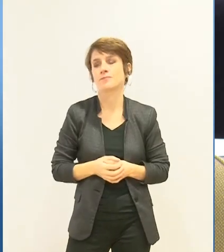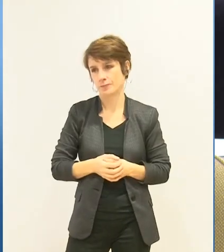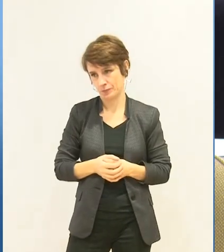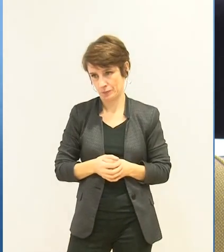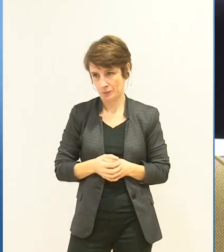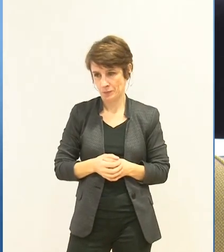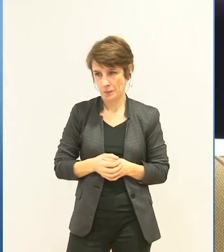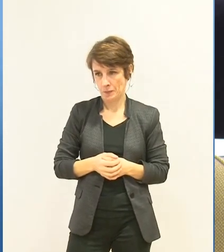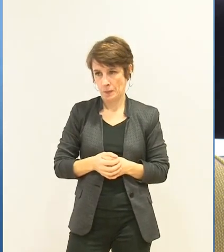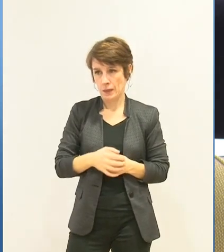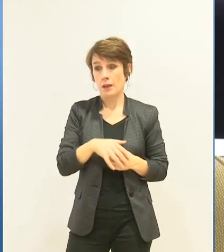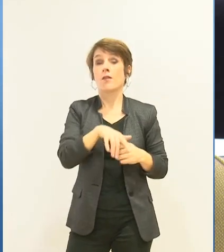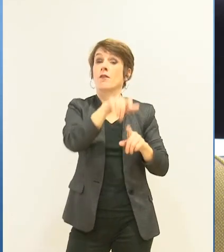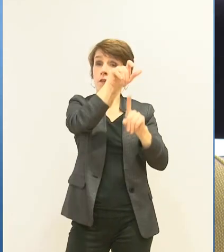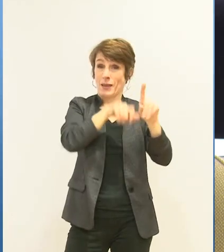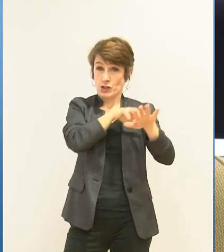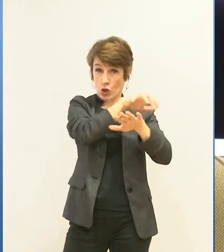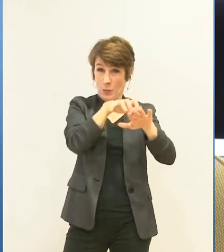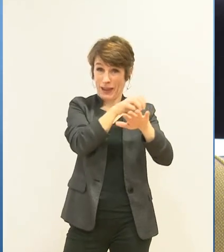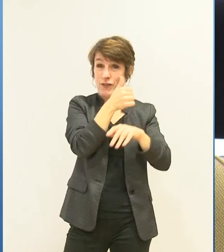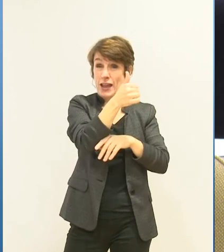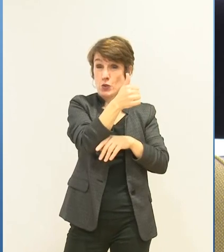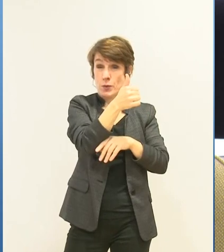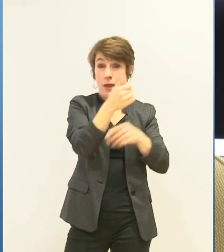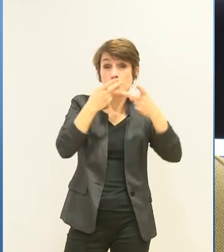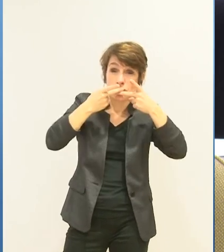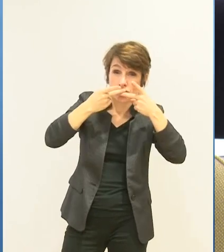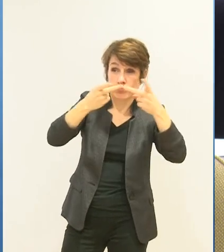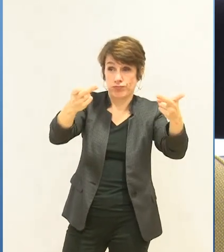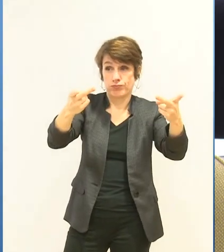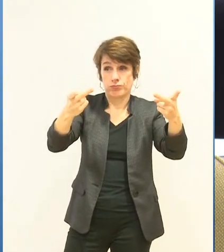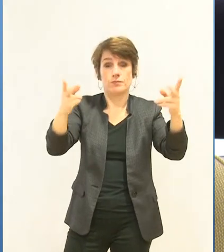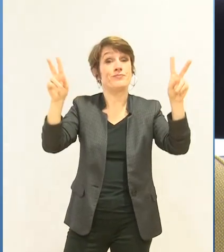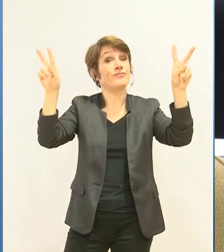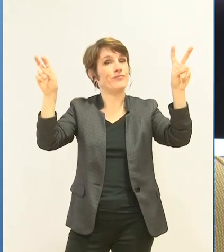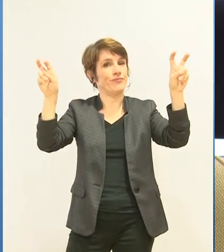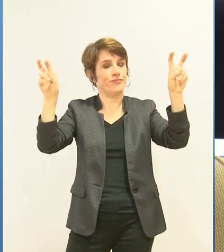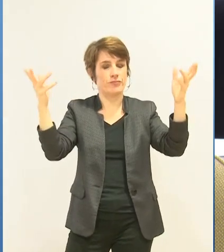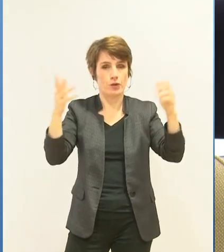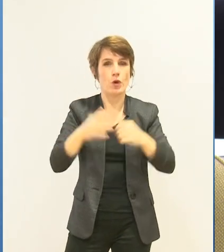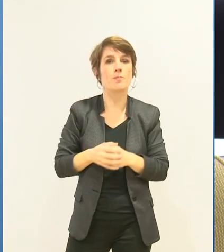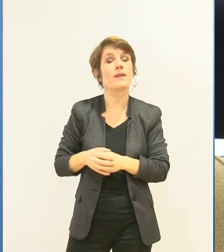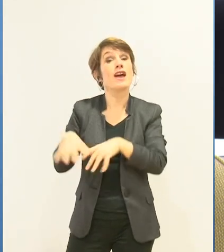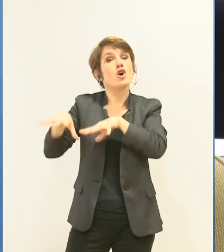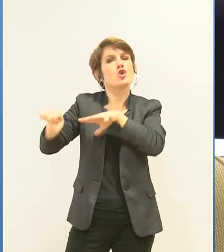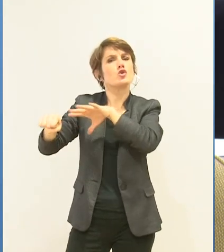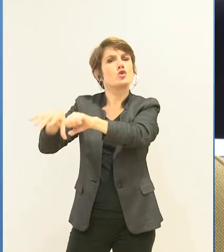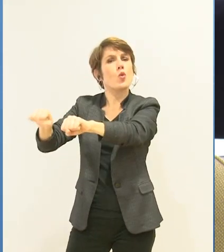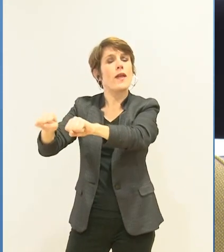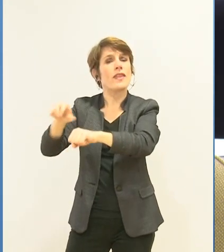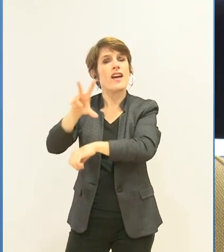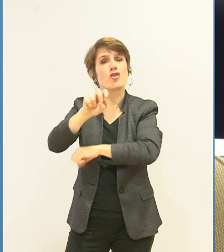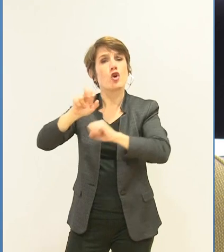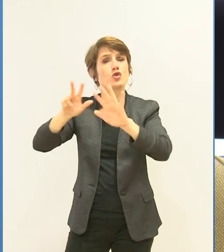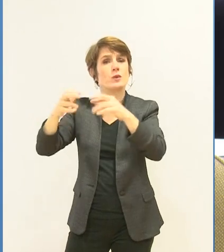le préfet a lui même indiqué par communiqué et là aussi je le cite le squat situé au 38 rue d'alembert